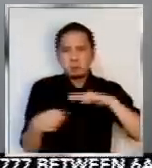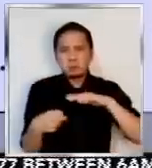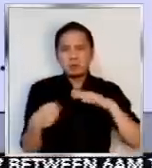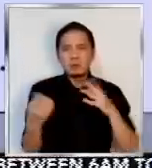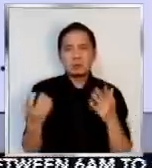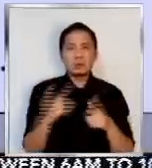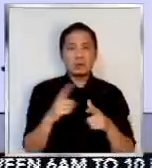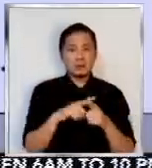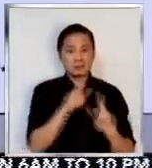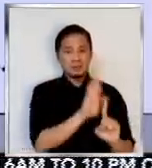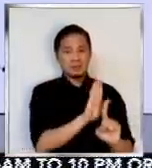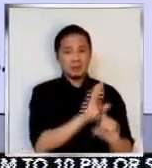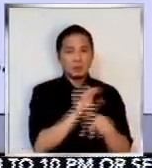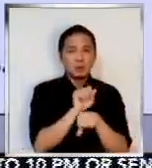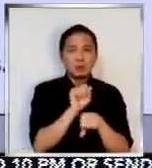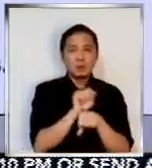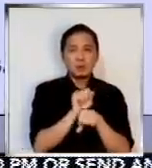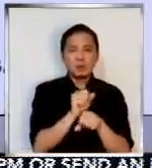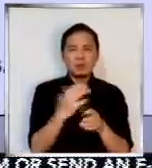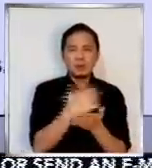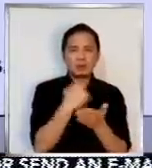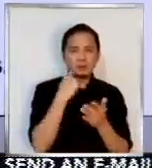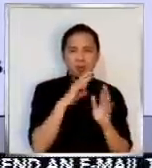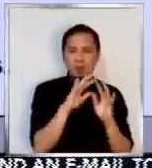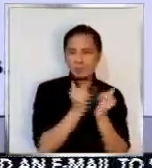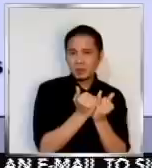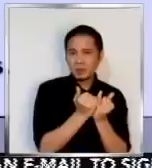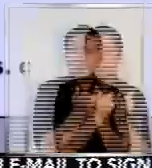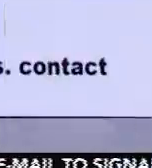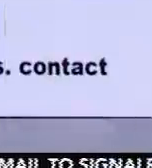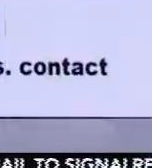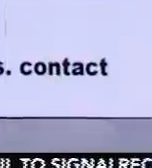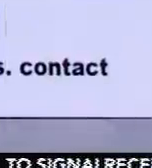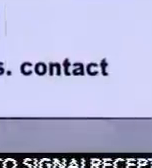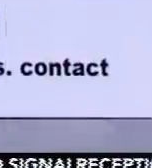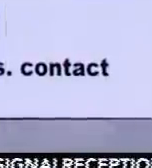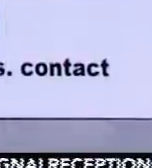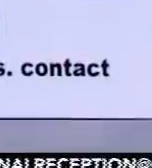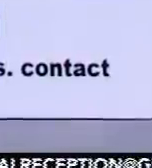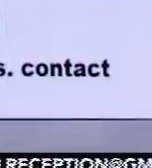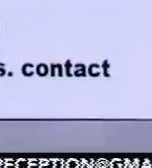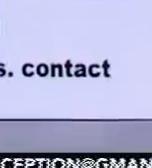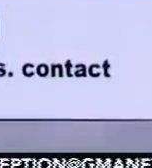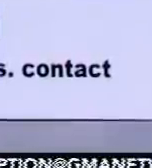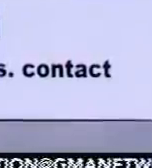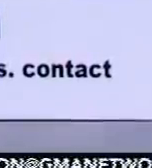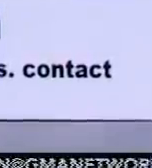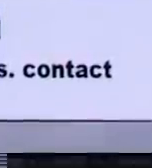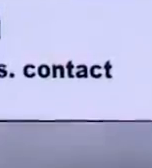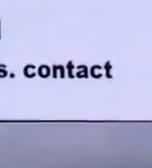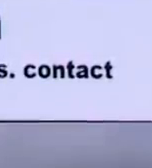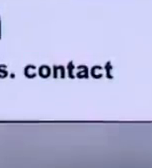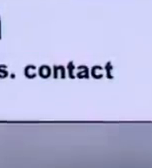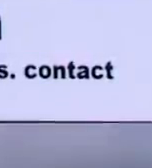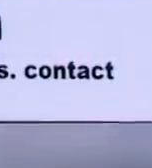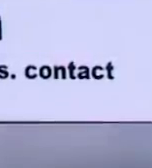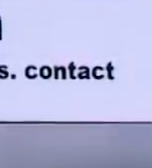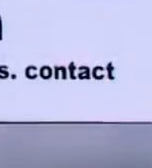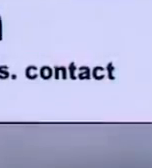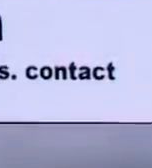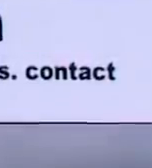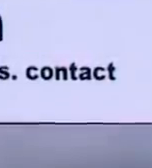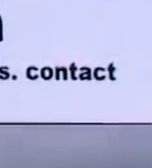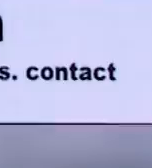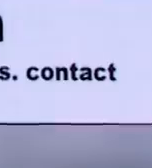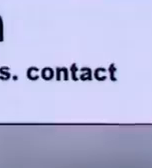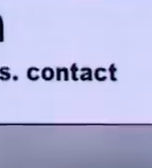kumpanya. Ngayon, nakilala na ng Valenzuela City Police ang dalawang suspect sa krimen. Sinampahan na ng reklamong murder at